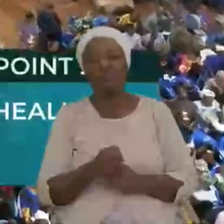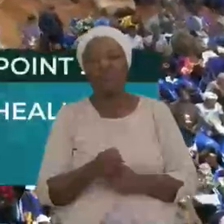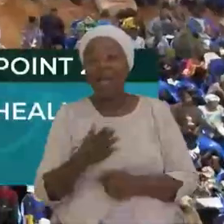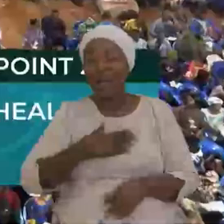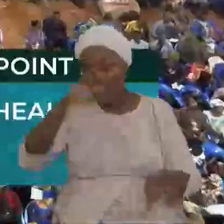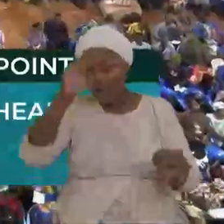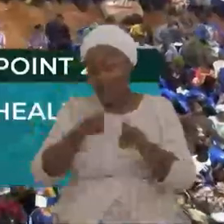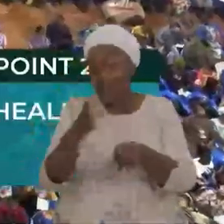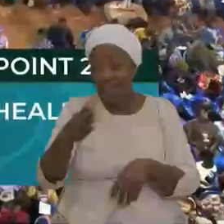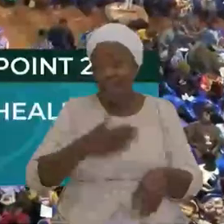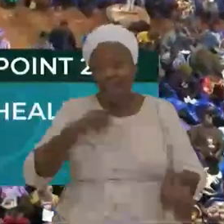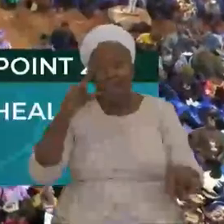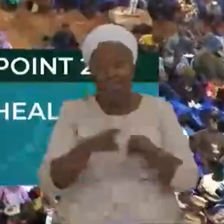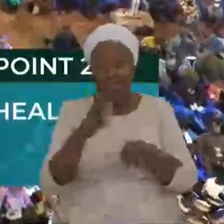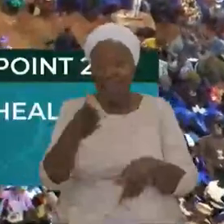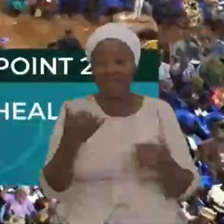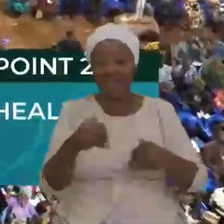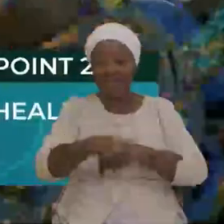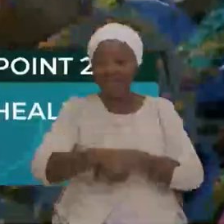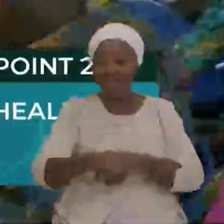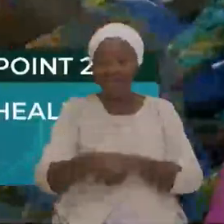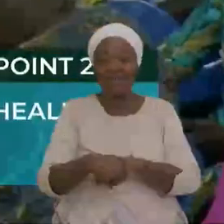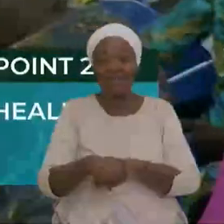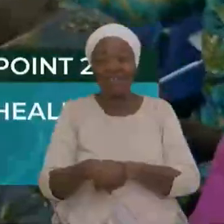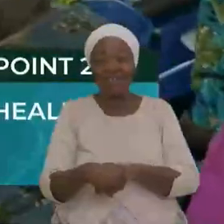Mon frère là-bas, ma soeur là-bas ce soir,